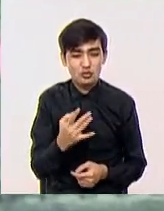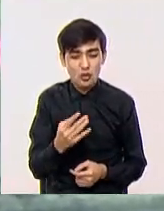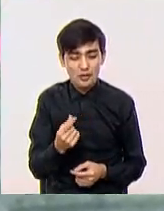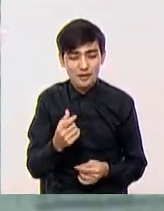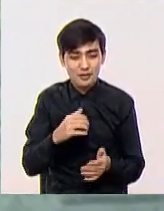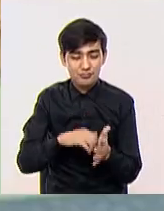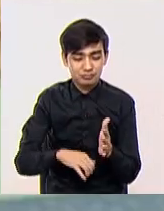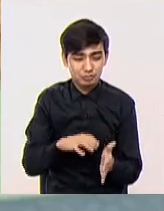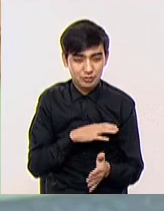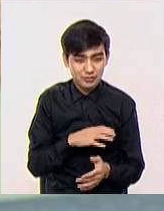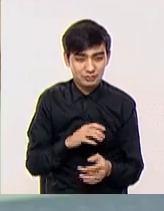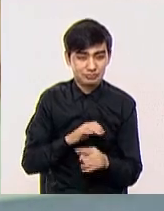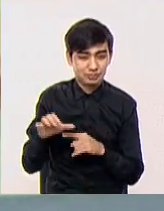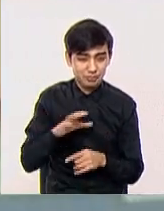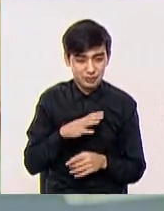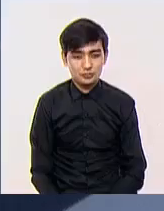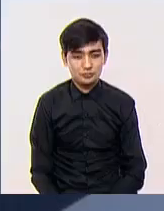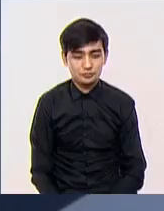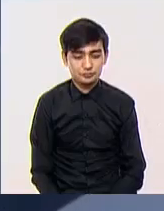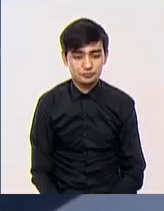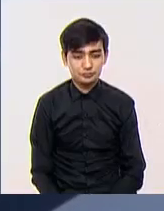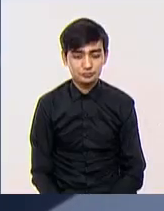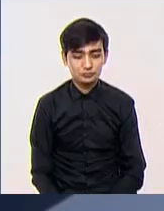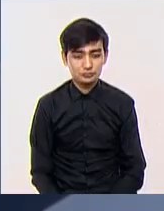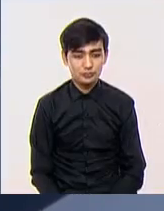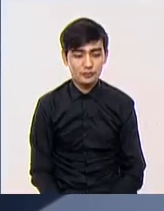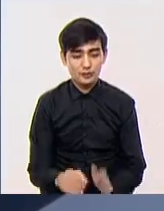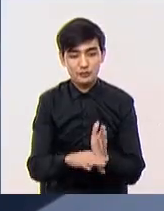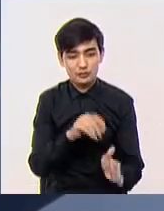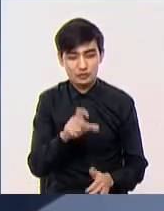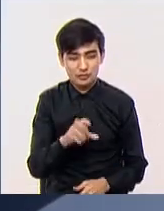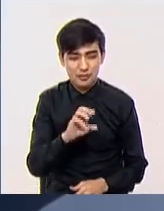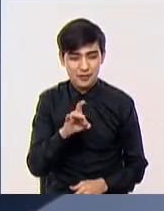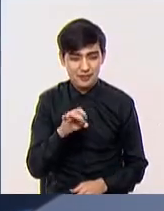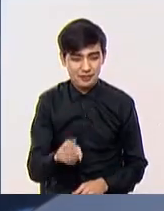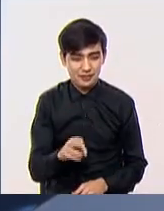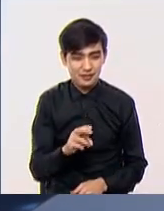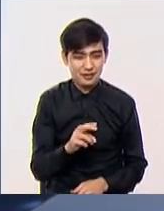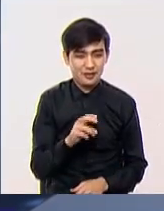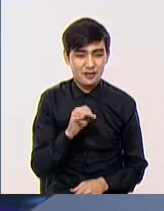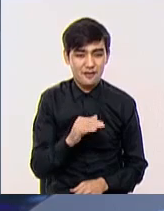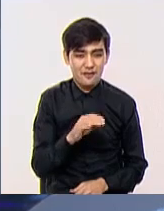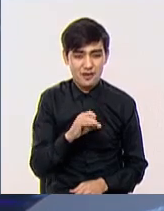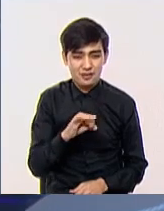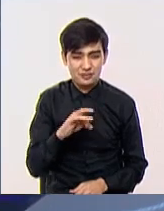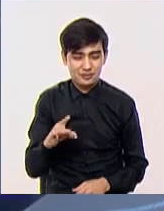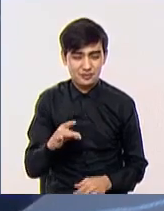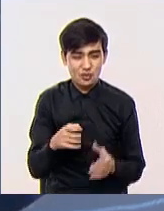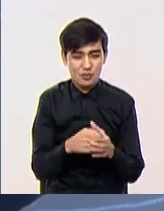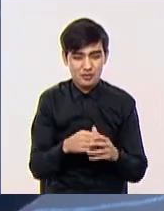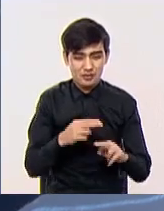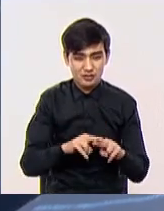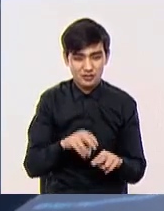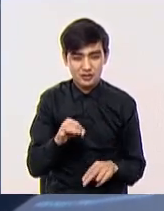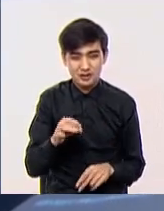қаржы шығарғаны да айтылсын деді. Ал депутат Берік Дүйсенбинов квазимемлекеттік компаниялардың бюджеті